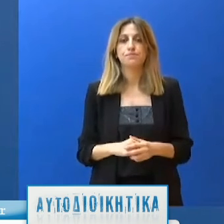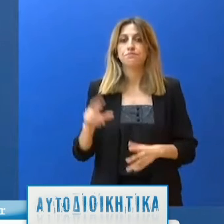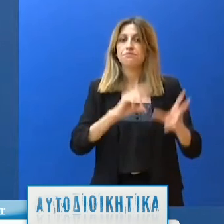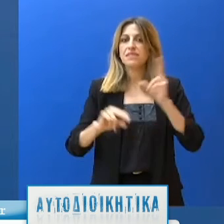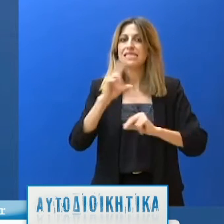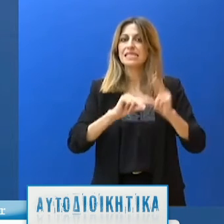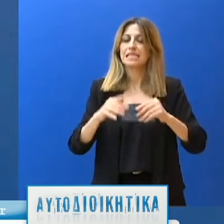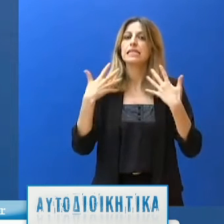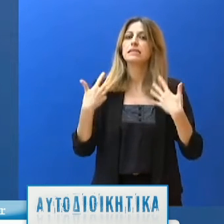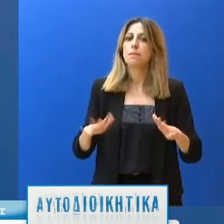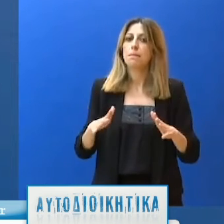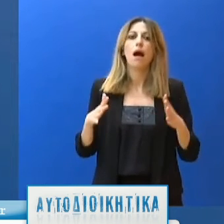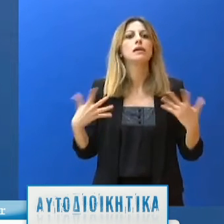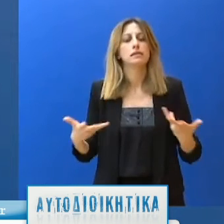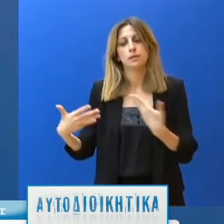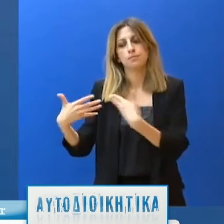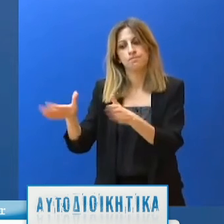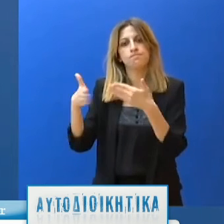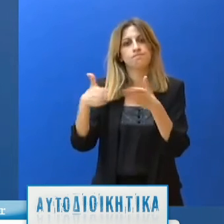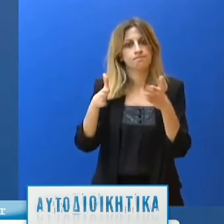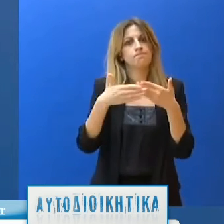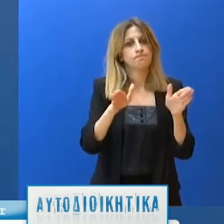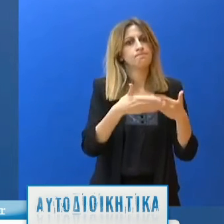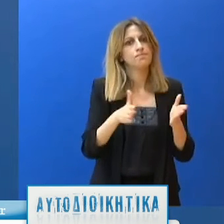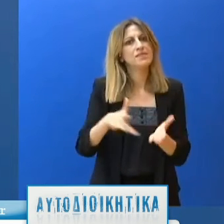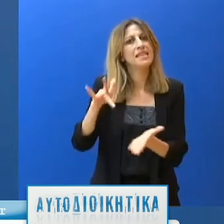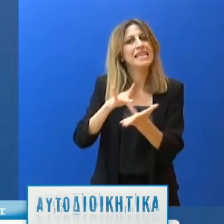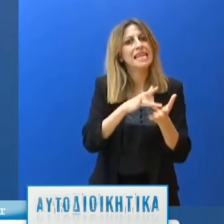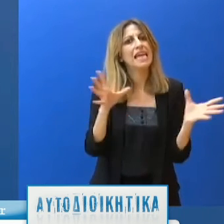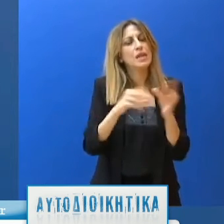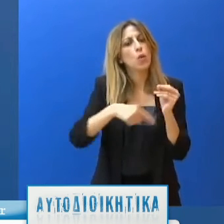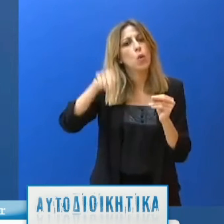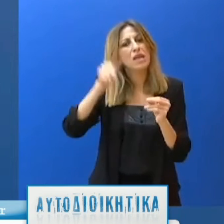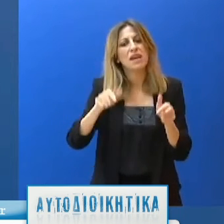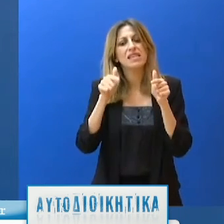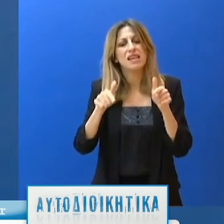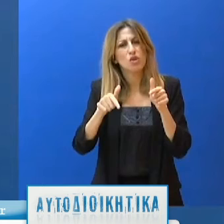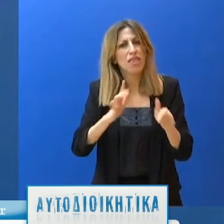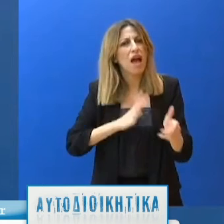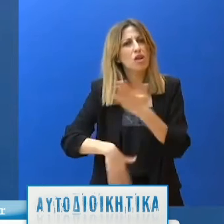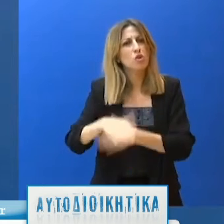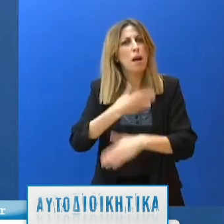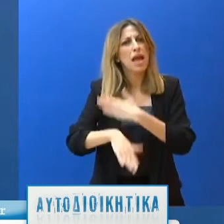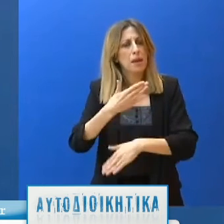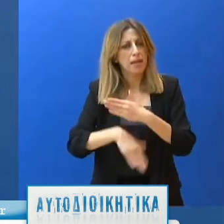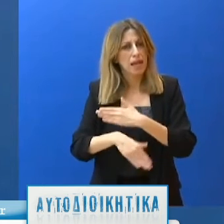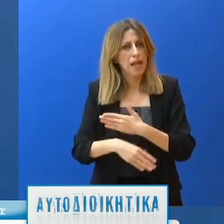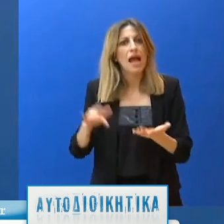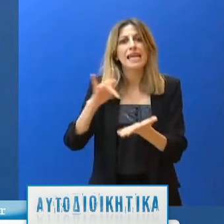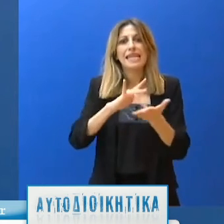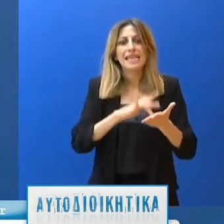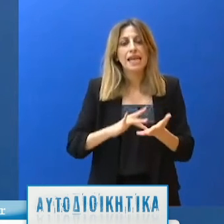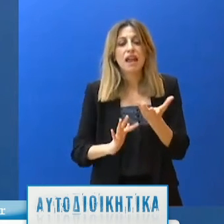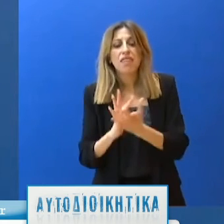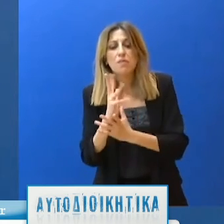προδιαγραφές λειτουργίας των Κέντρων Διημέρευσης Ημερήσιας Φροντίδας για ΑΜΕΑ, των Κέντρων Δημιουργικής